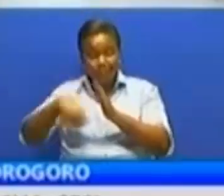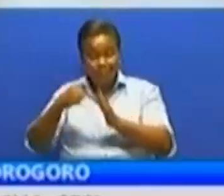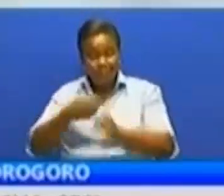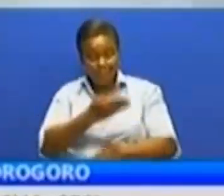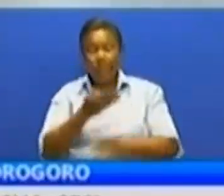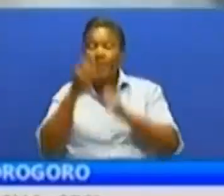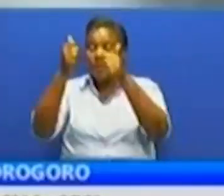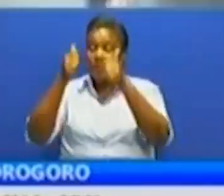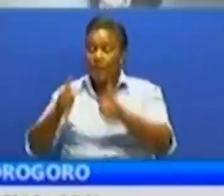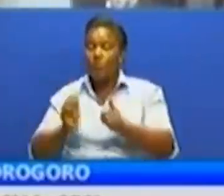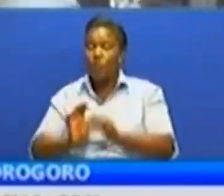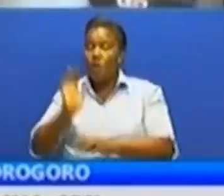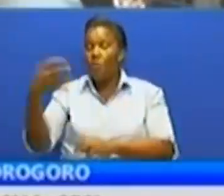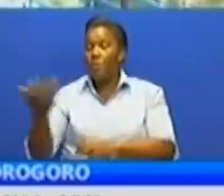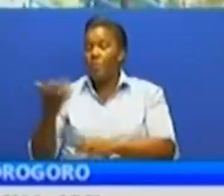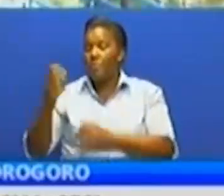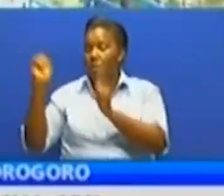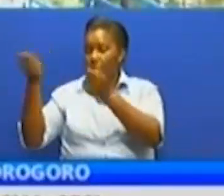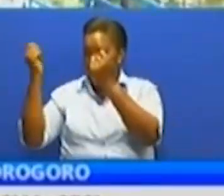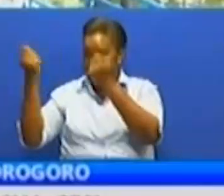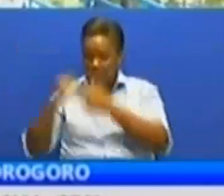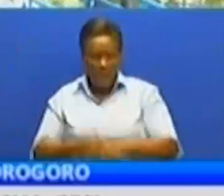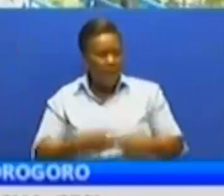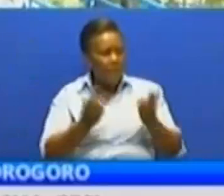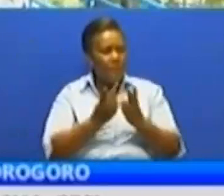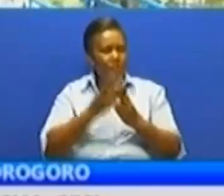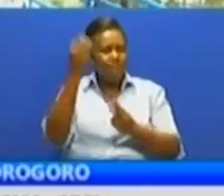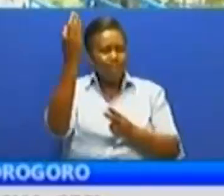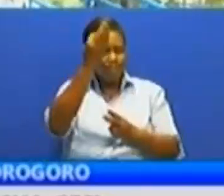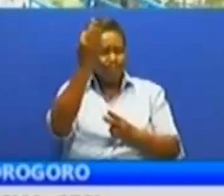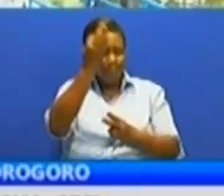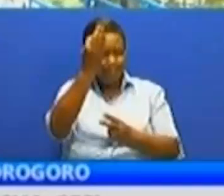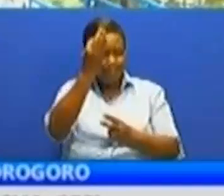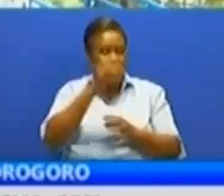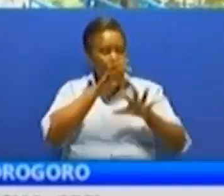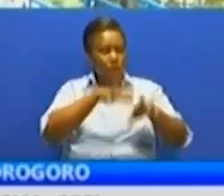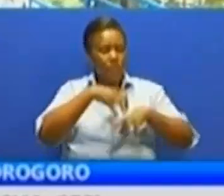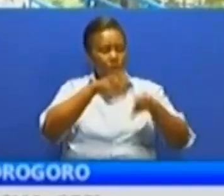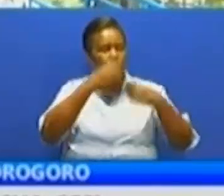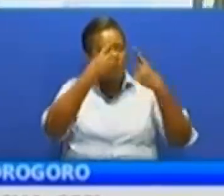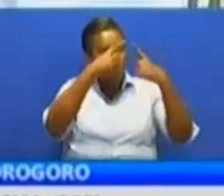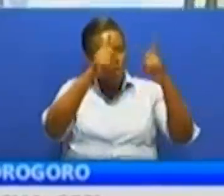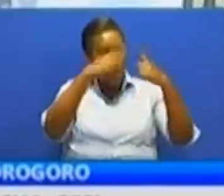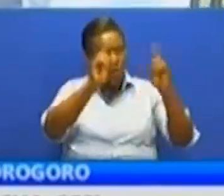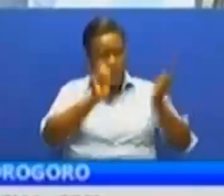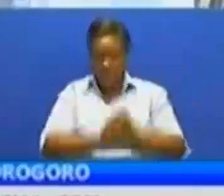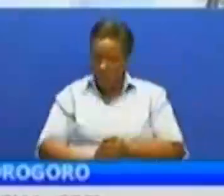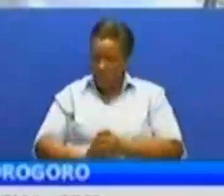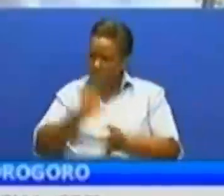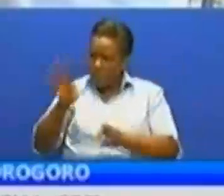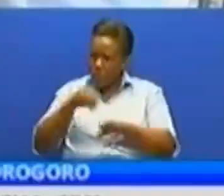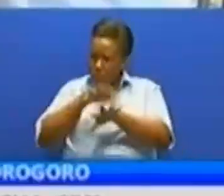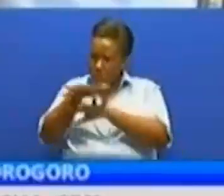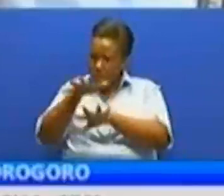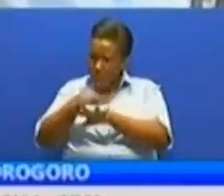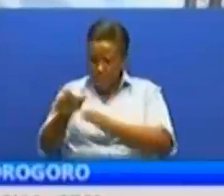jamii ya wafugaji nchini, huku mkufunzi mwanabizi wa ndaki ya wanyamapori Dr. Isaac Kashoma akielezea namna